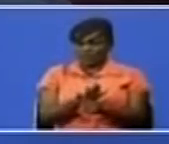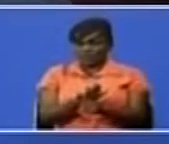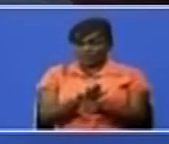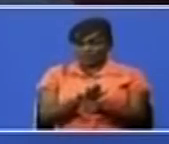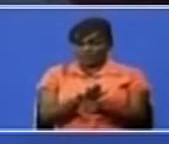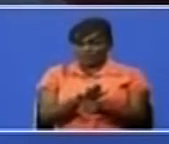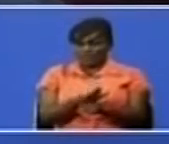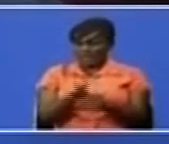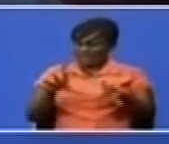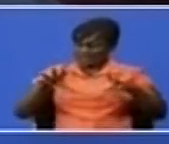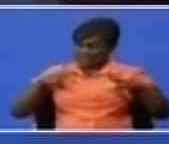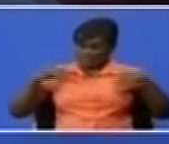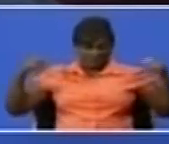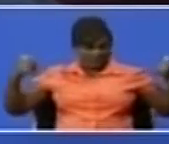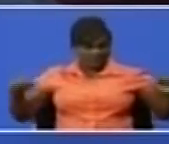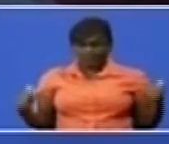really unacceptable.